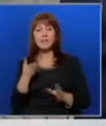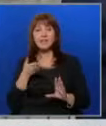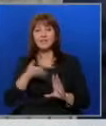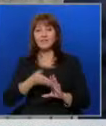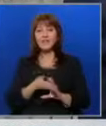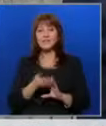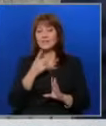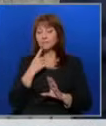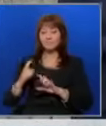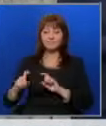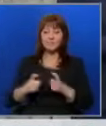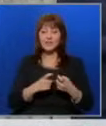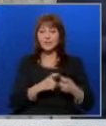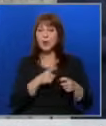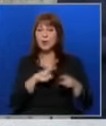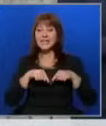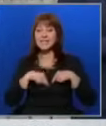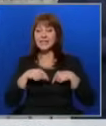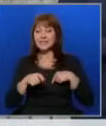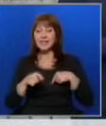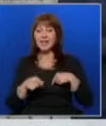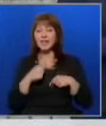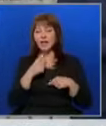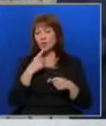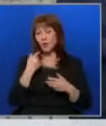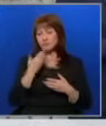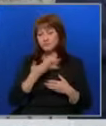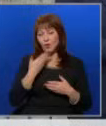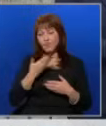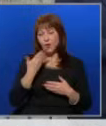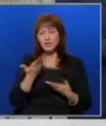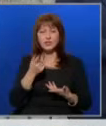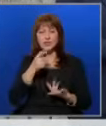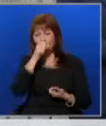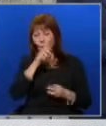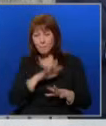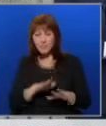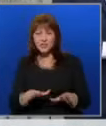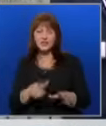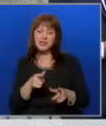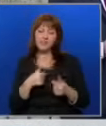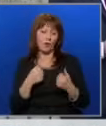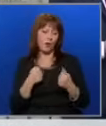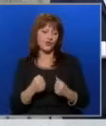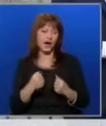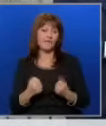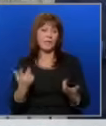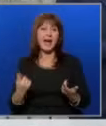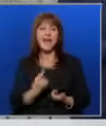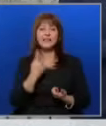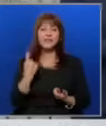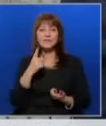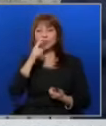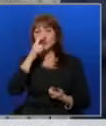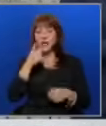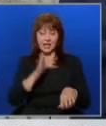съдията. Той репликираше, подмяташе обиди, но това го очаквахме. В крайна сметка, единственото, което има значение,